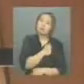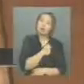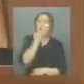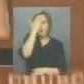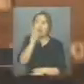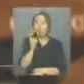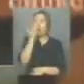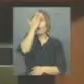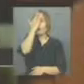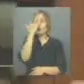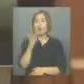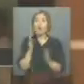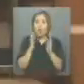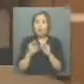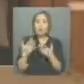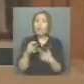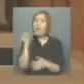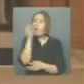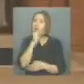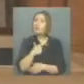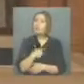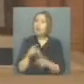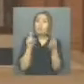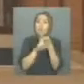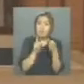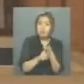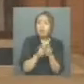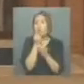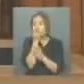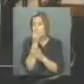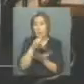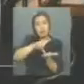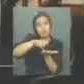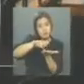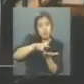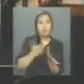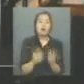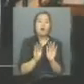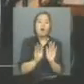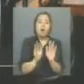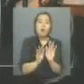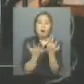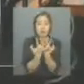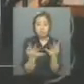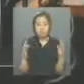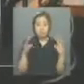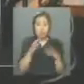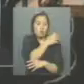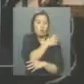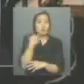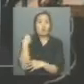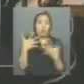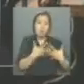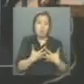งในกรุงมอสโกของรัสเซียได้นำช่อดอกไม้และแผ่นซีดีเพลงของวินนี่ไปวางที่รั้วหน้าสถานทูตสหรัฐเพื่อไว้อาลั